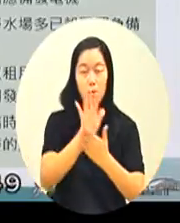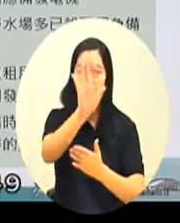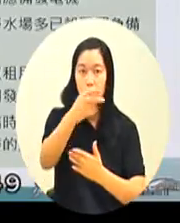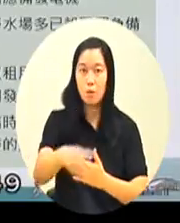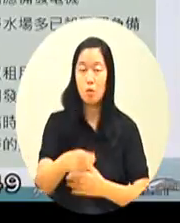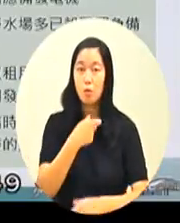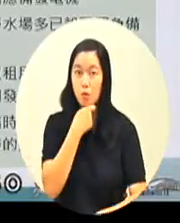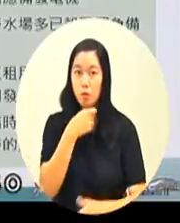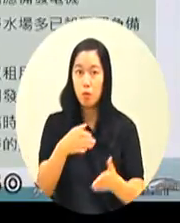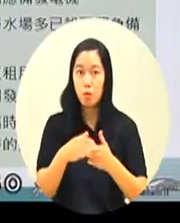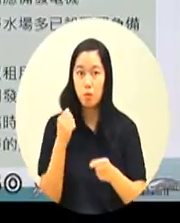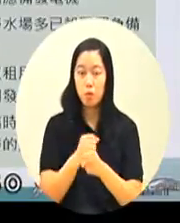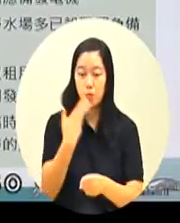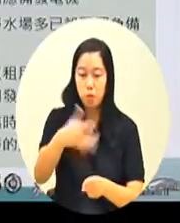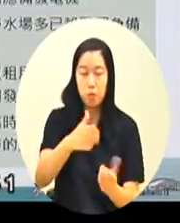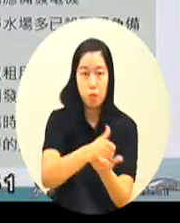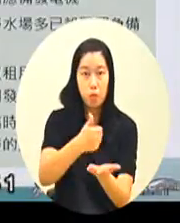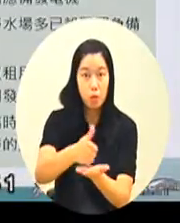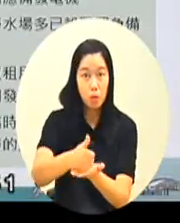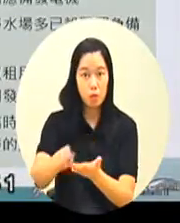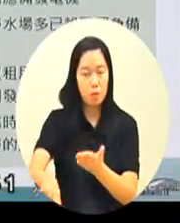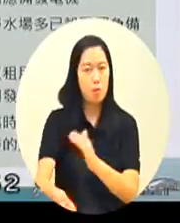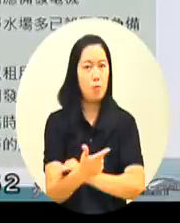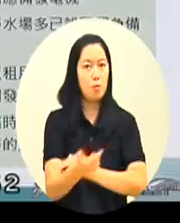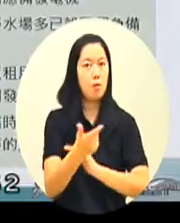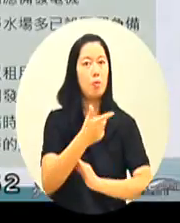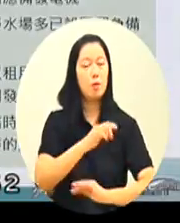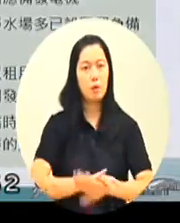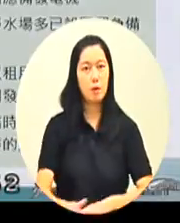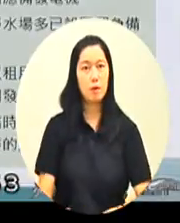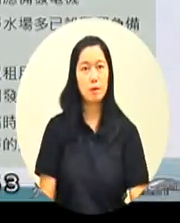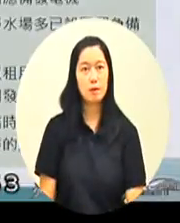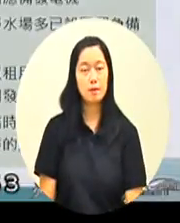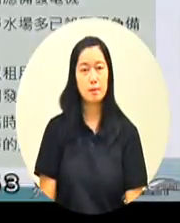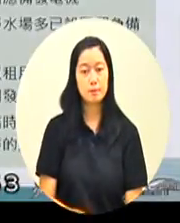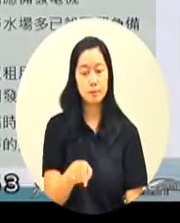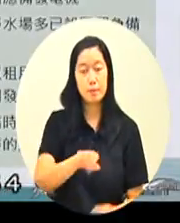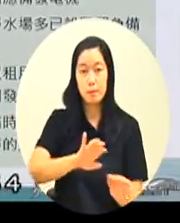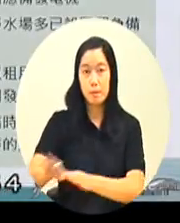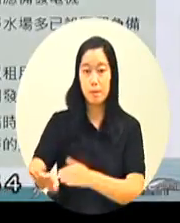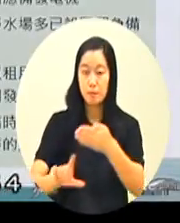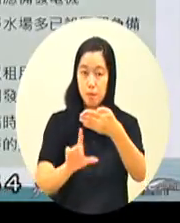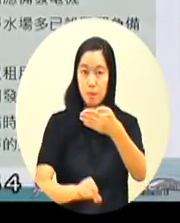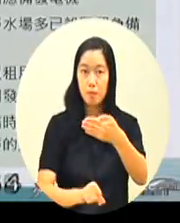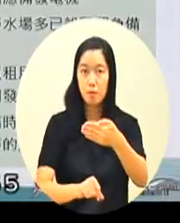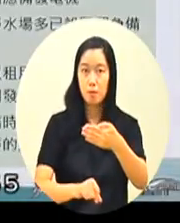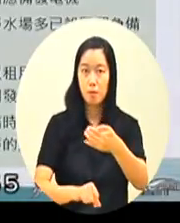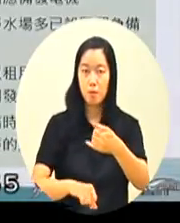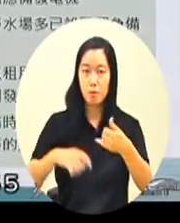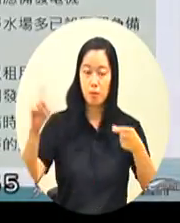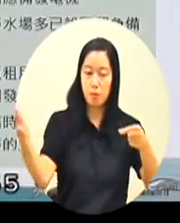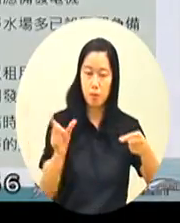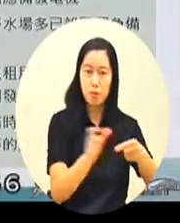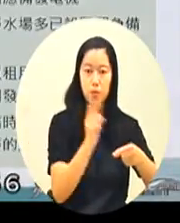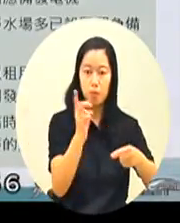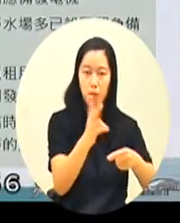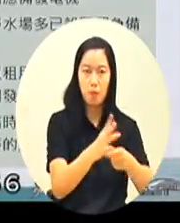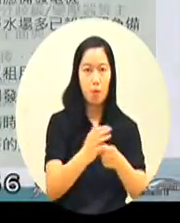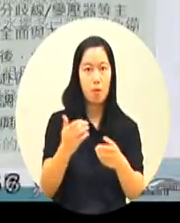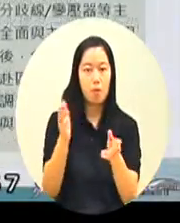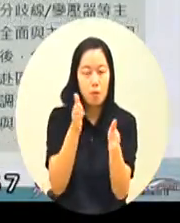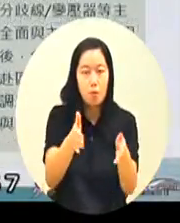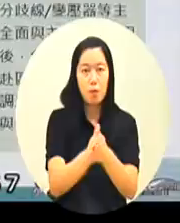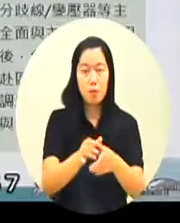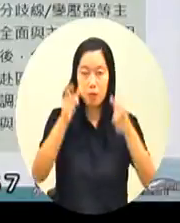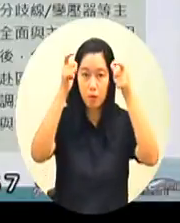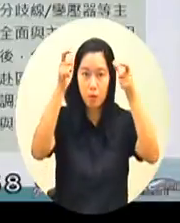的有水车供水的时候，它的速度会加快非常多。那另外一个部分就是九月份的两个风灾，事实上对高雄的电力供应大